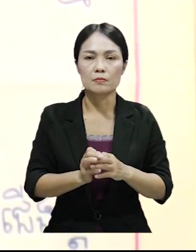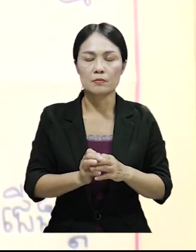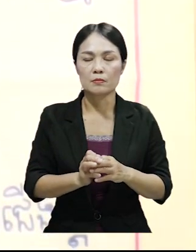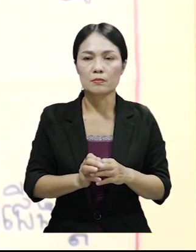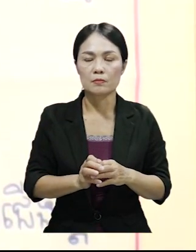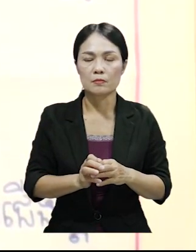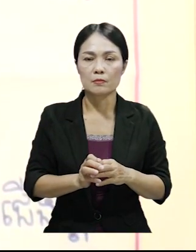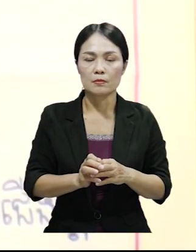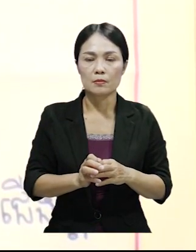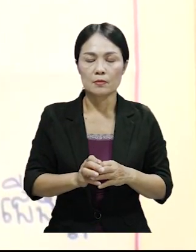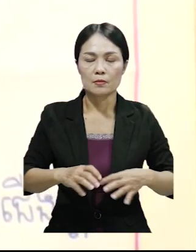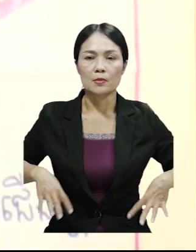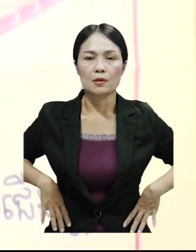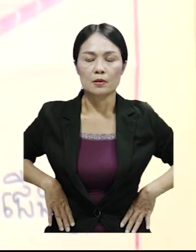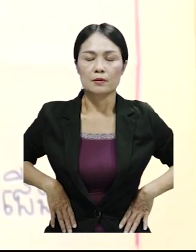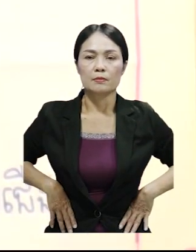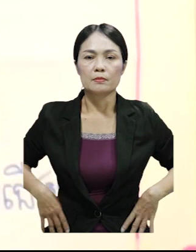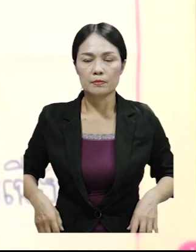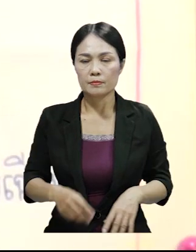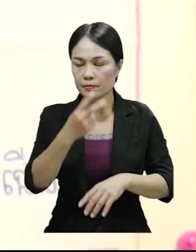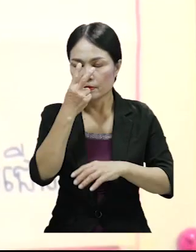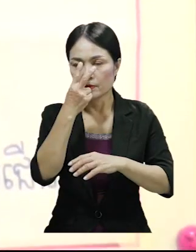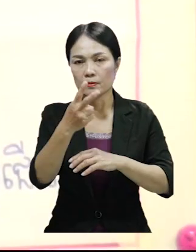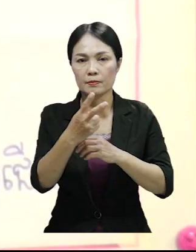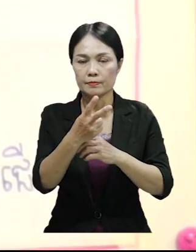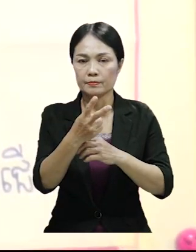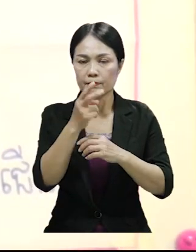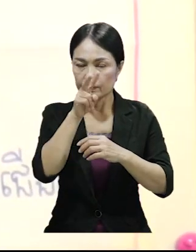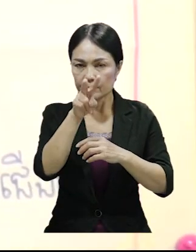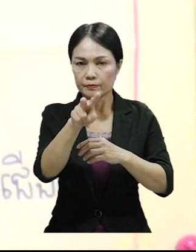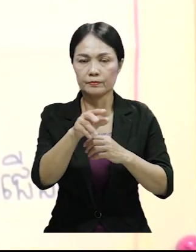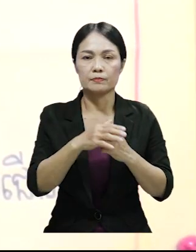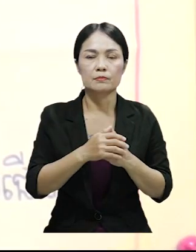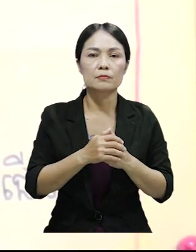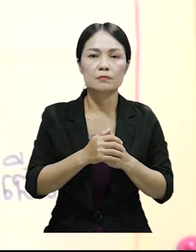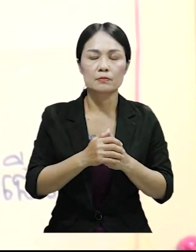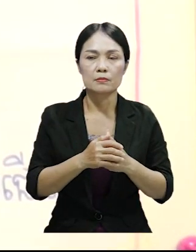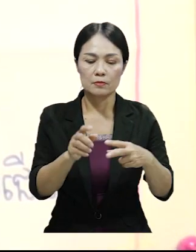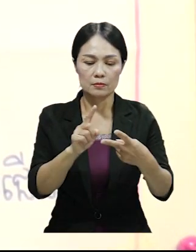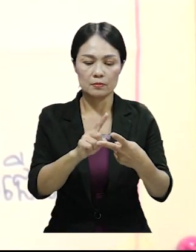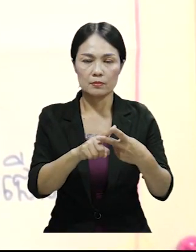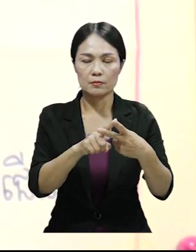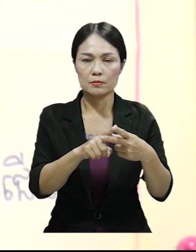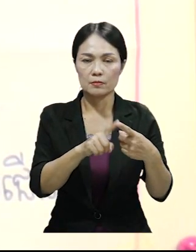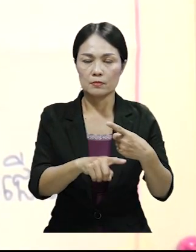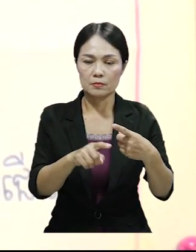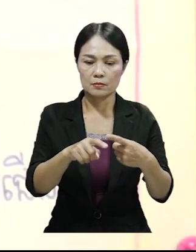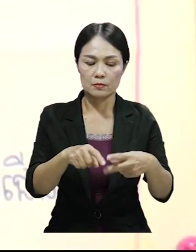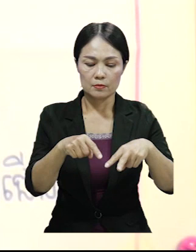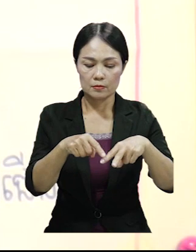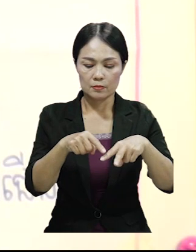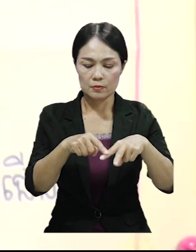ង2ច្រត់ចង្កេះបើកស្មាភ្នែកសម្លឹងទៅមុខបាទចង្វាក់ទី1ឈាន